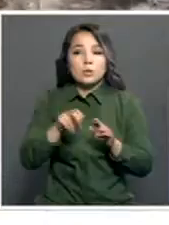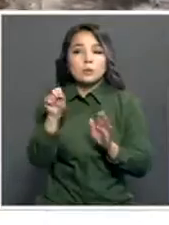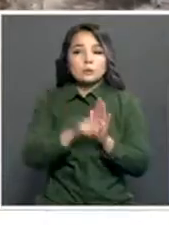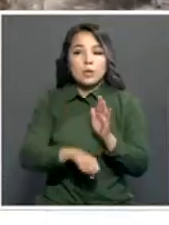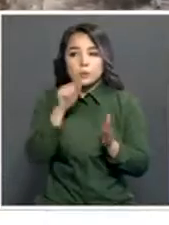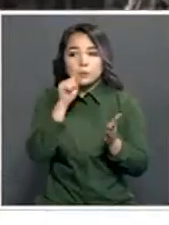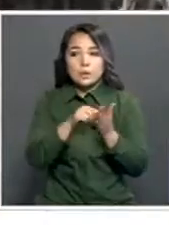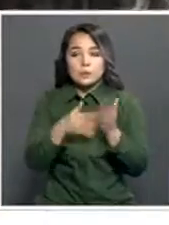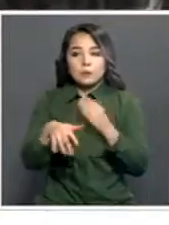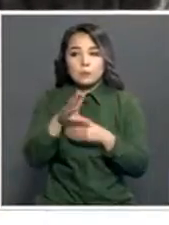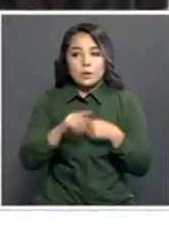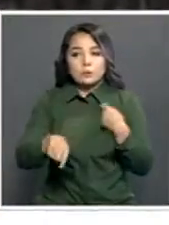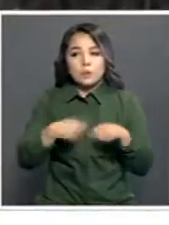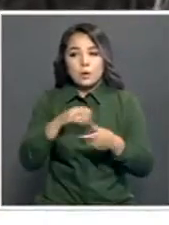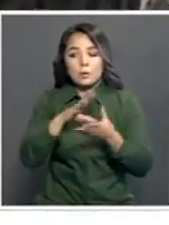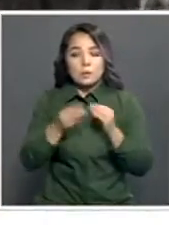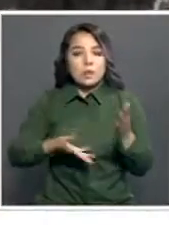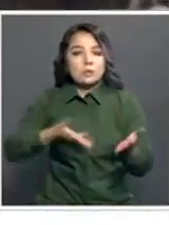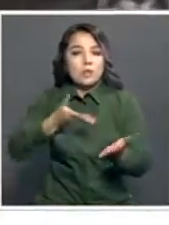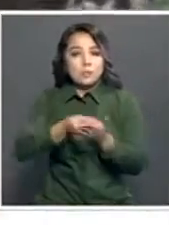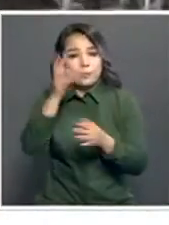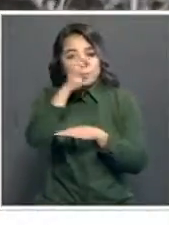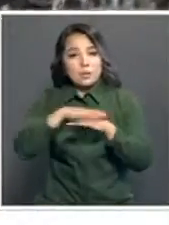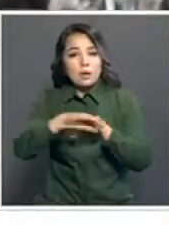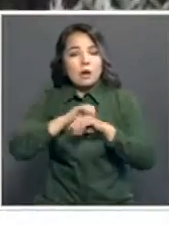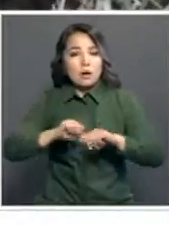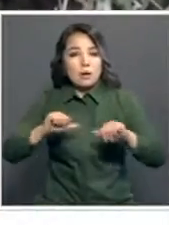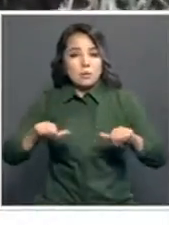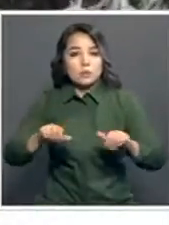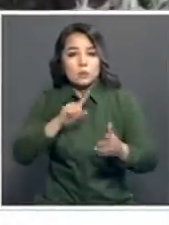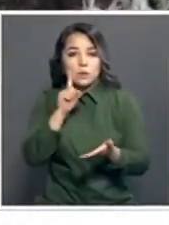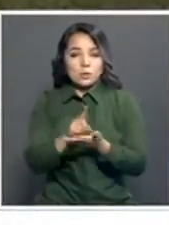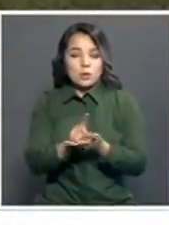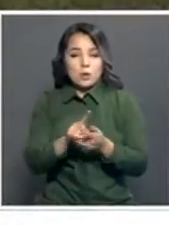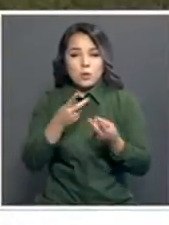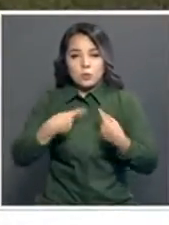қалған құстарының өтемақысын төлеу туралы мемлекеттік комиссия құрылады.